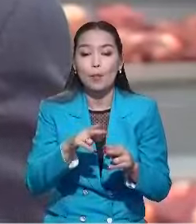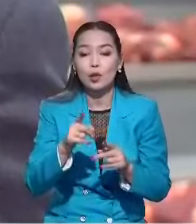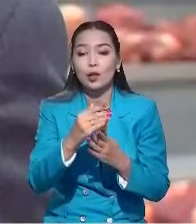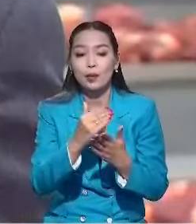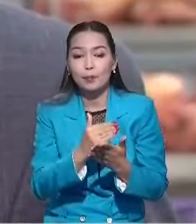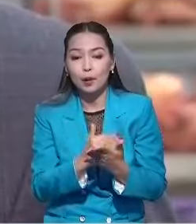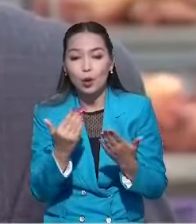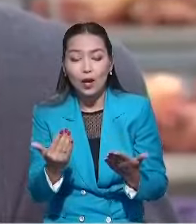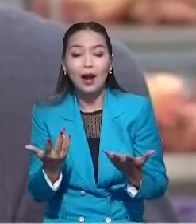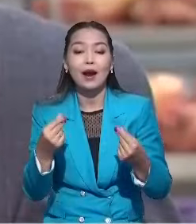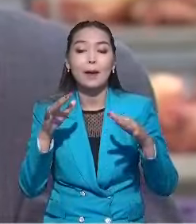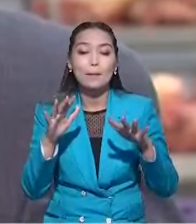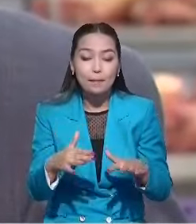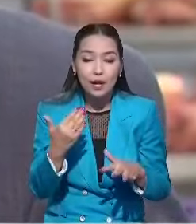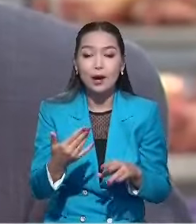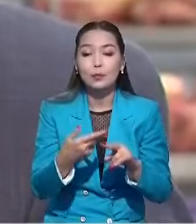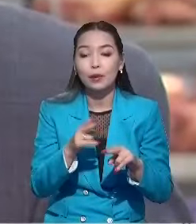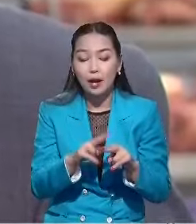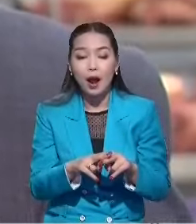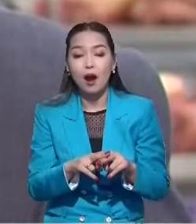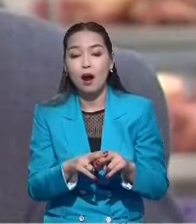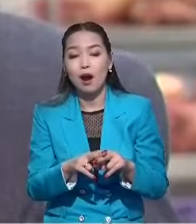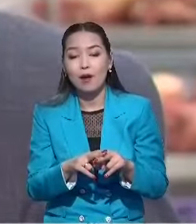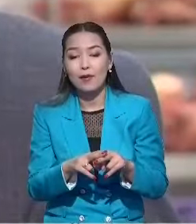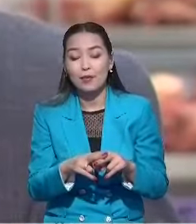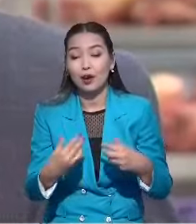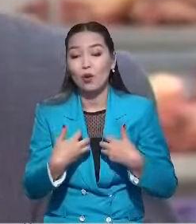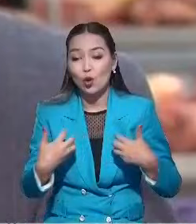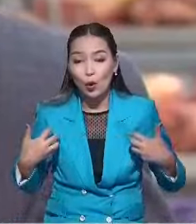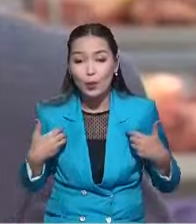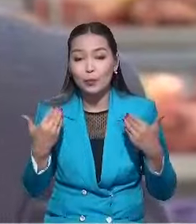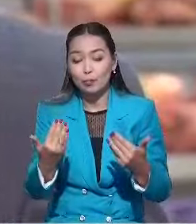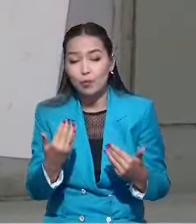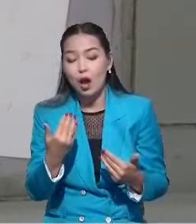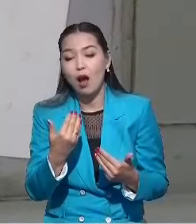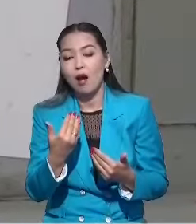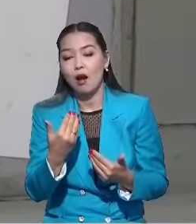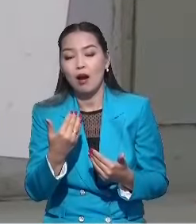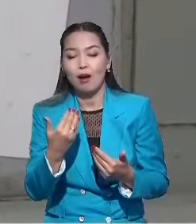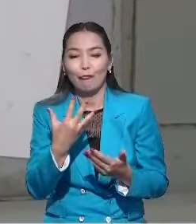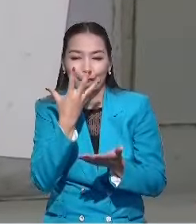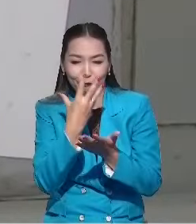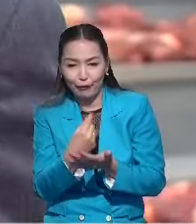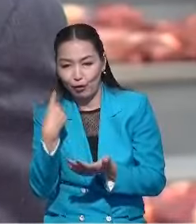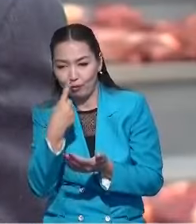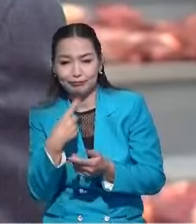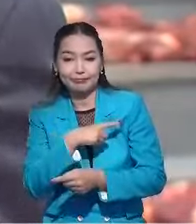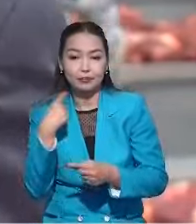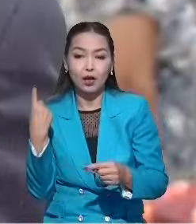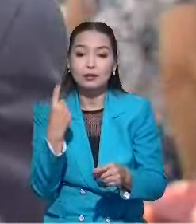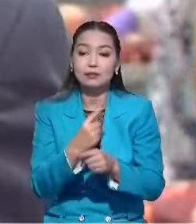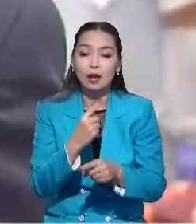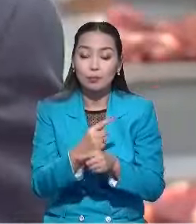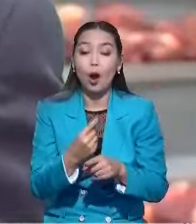қажетті жері мынау малды жеке аулаларда союға рұқсат жоқ. Осы